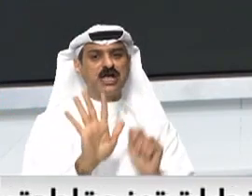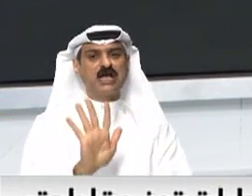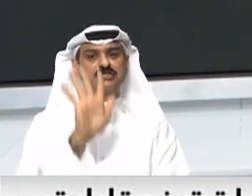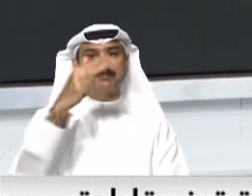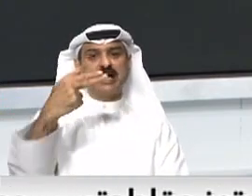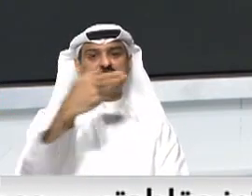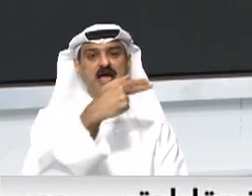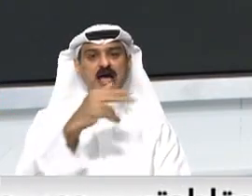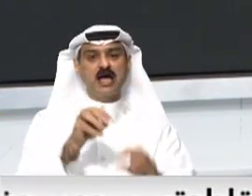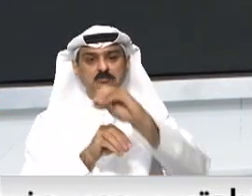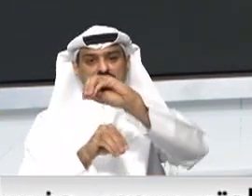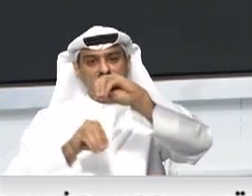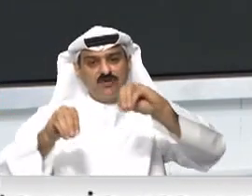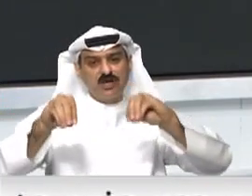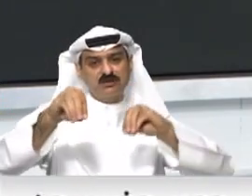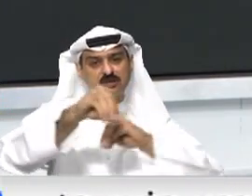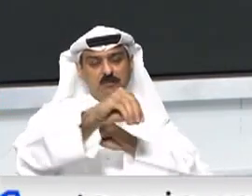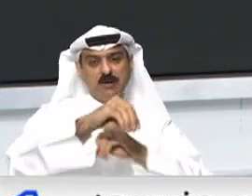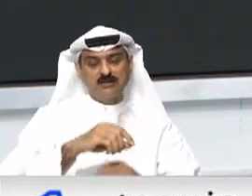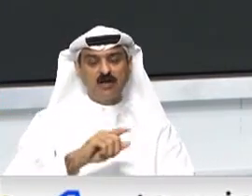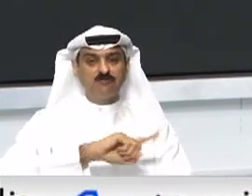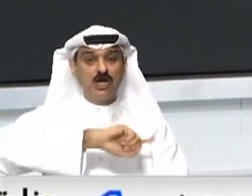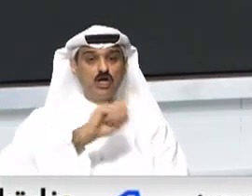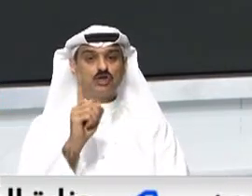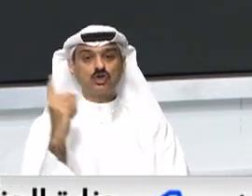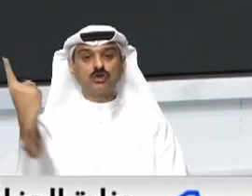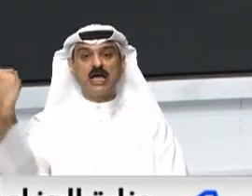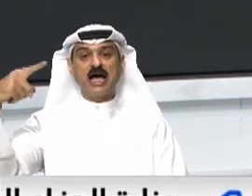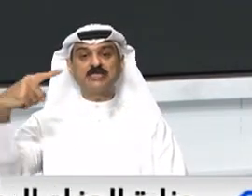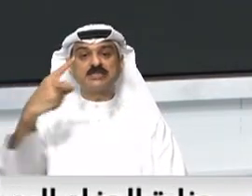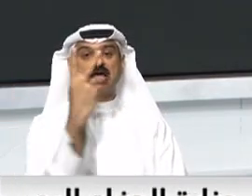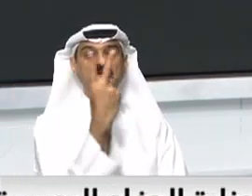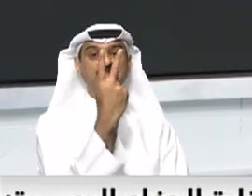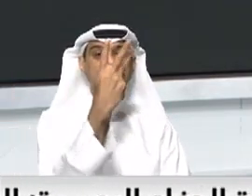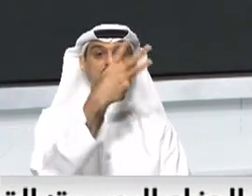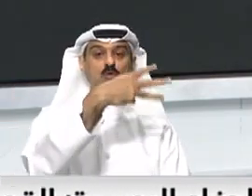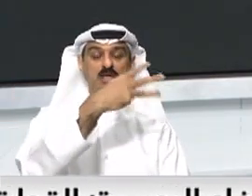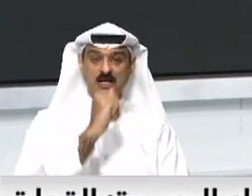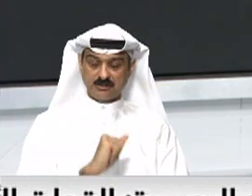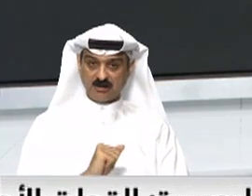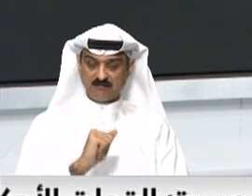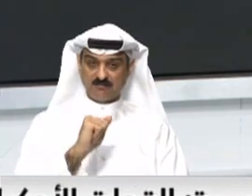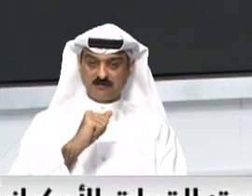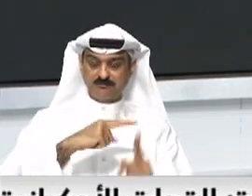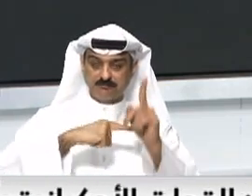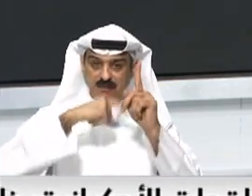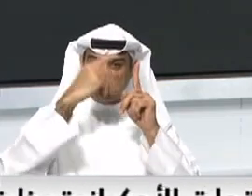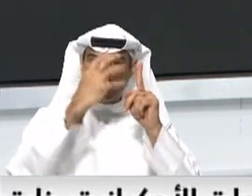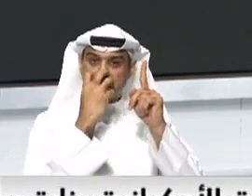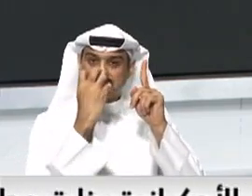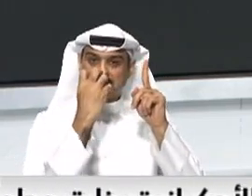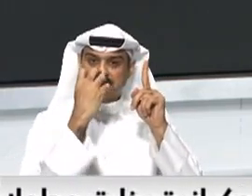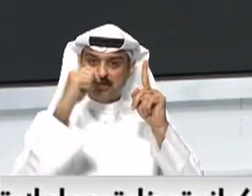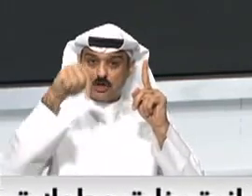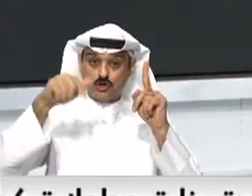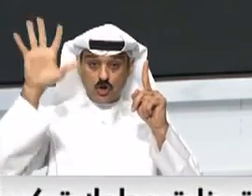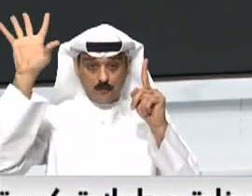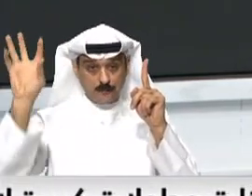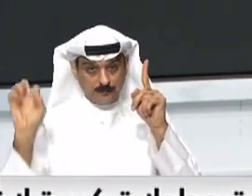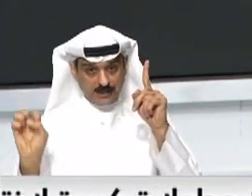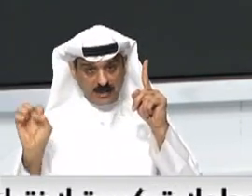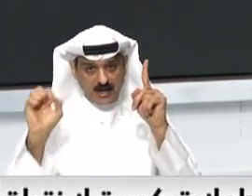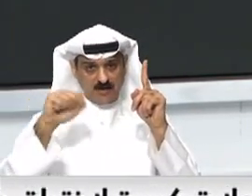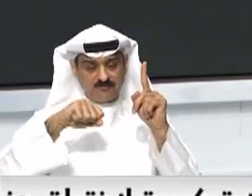الاتجاه تتراوح بشكل عام ما بين العشره الى 32 كيلو متر ساعه ودرجات الحراره متوقعه في منتصف هذه الليله